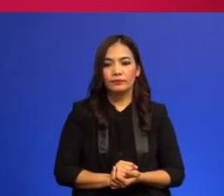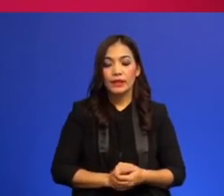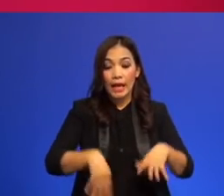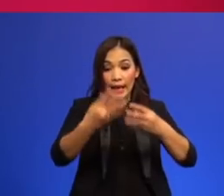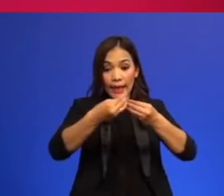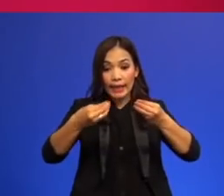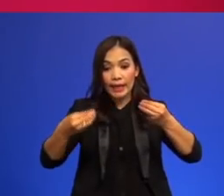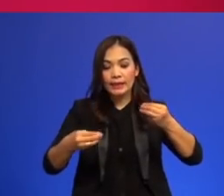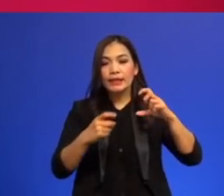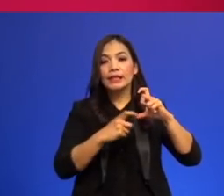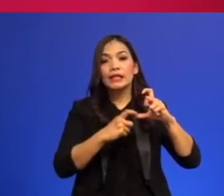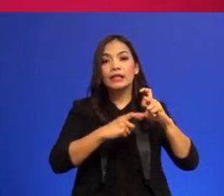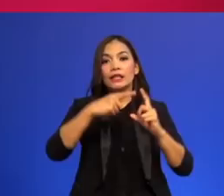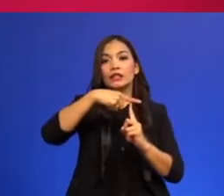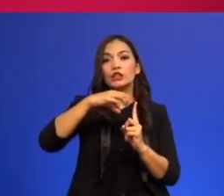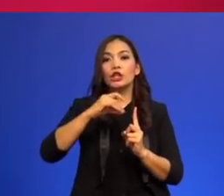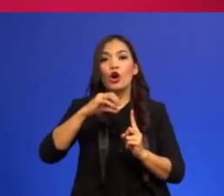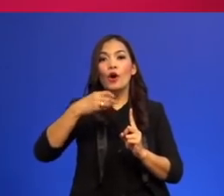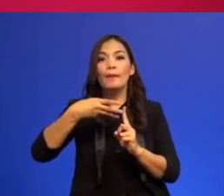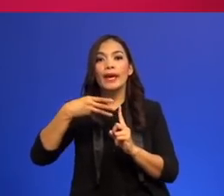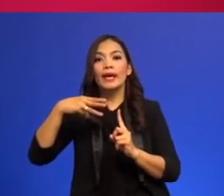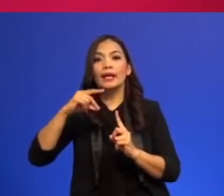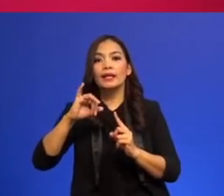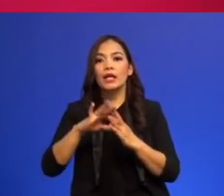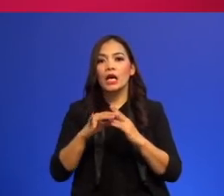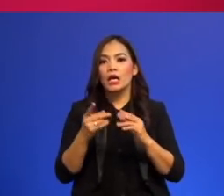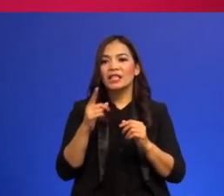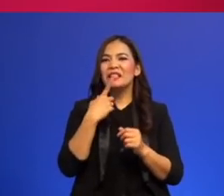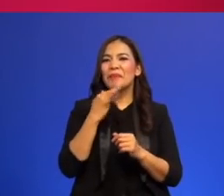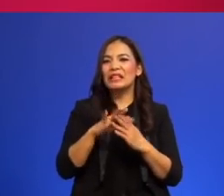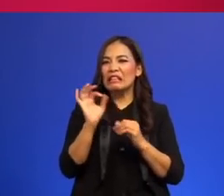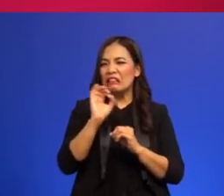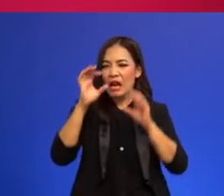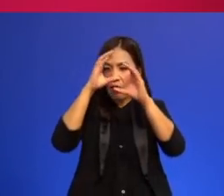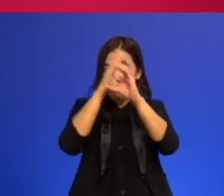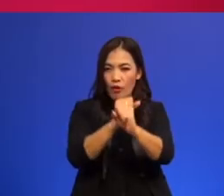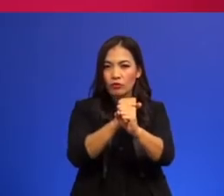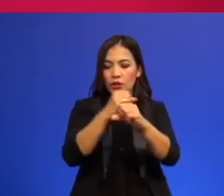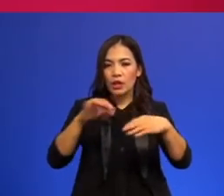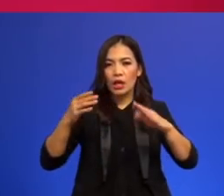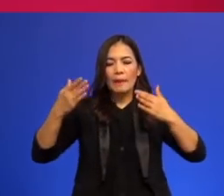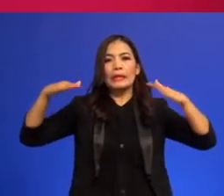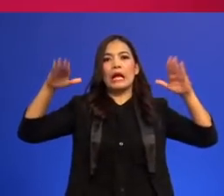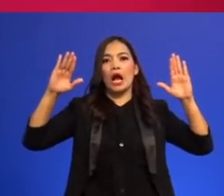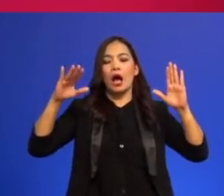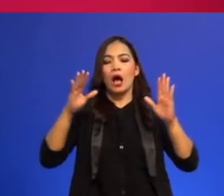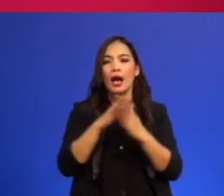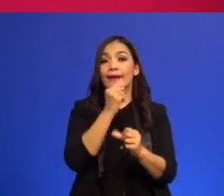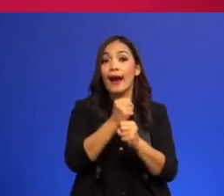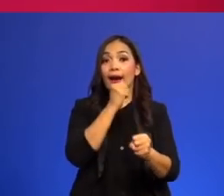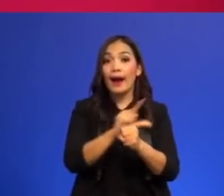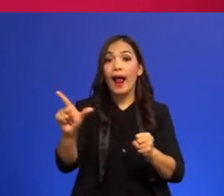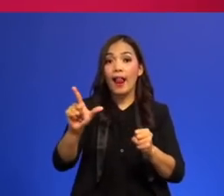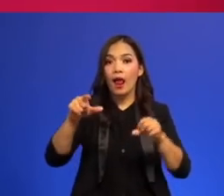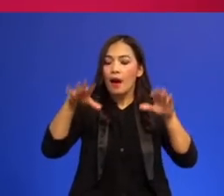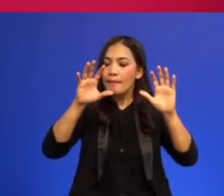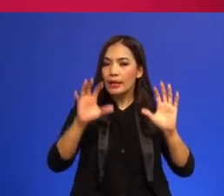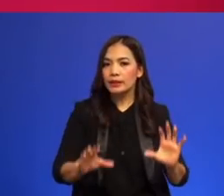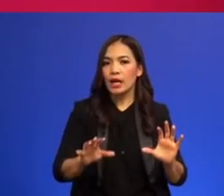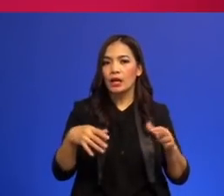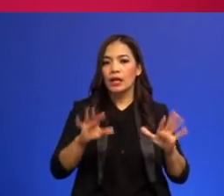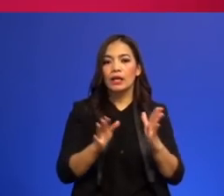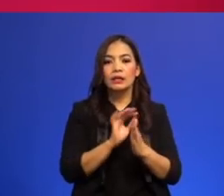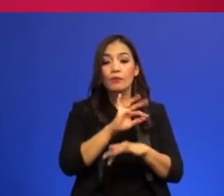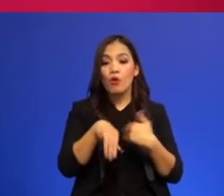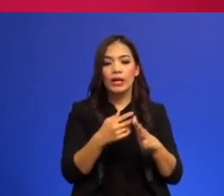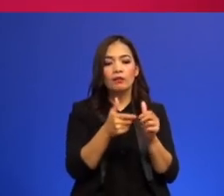Generasi stroberi ini memiliki kecenderungan kurang tekun, mudah menyerah. Walaupun kadang-kadang banyak gagasan karena banyak input dari